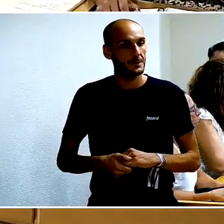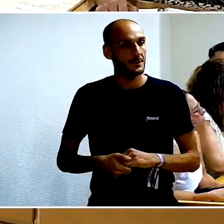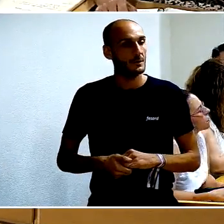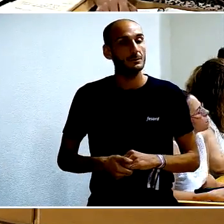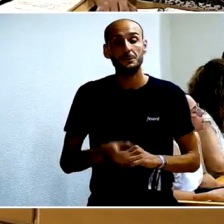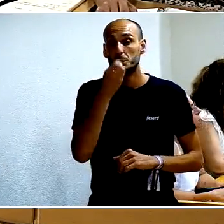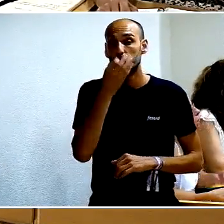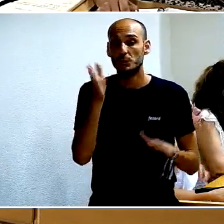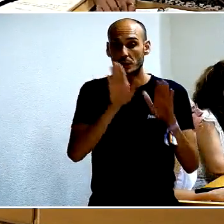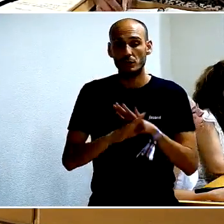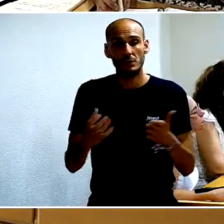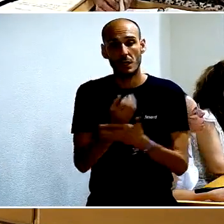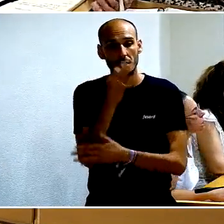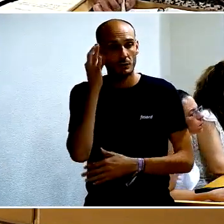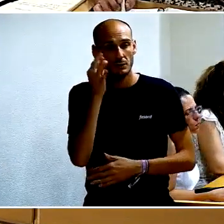Bona nit a totes i tots.